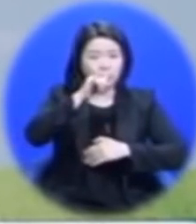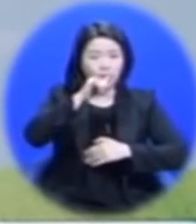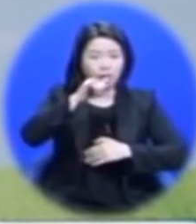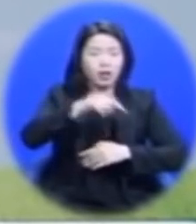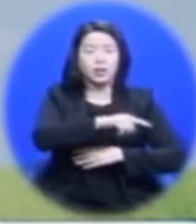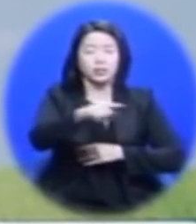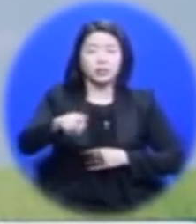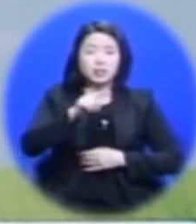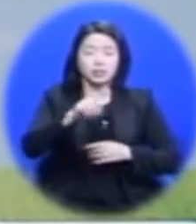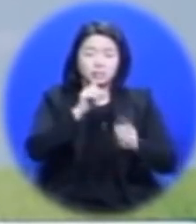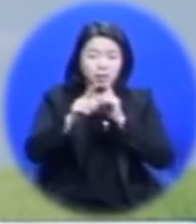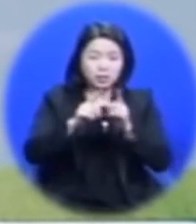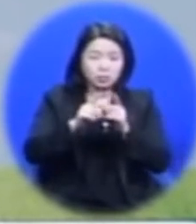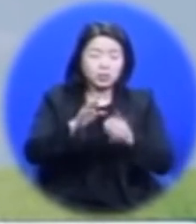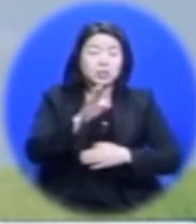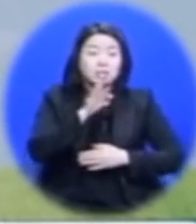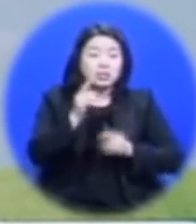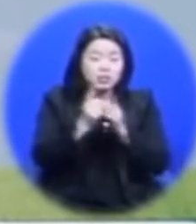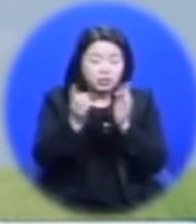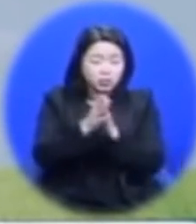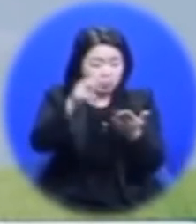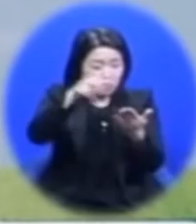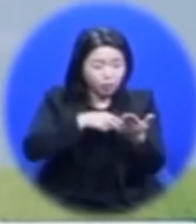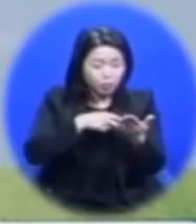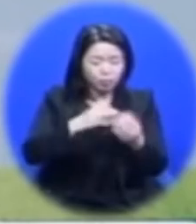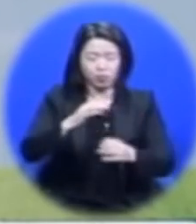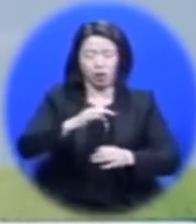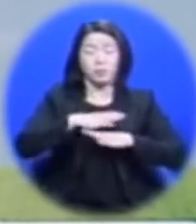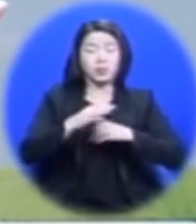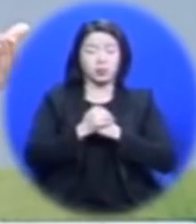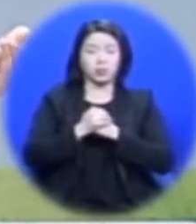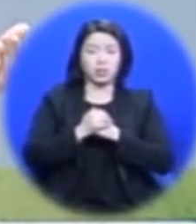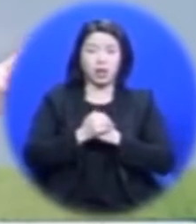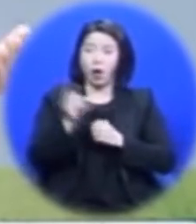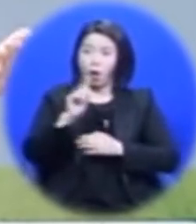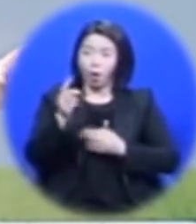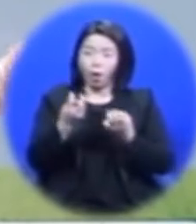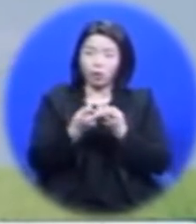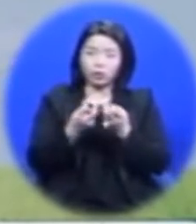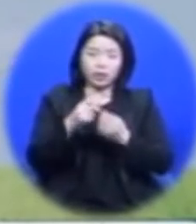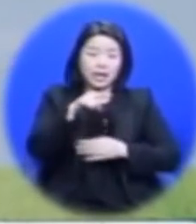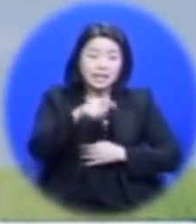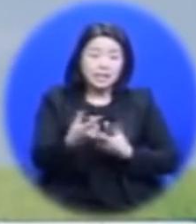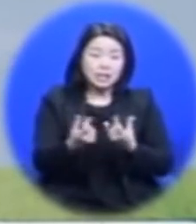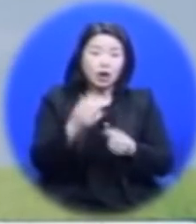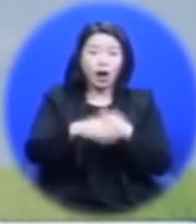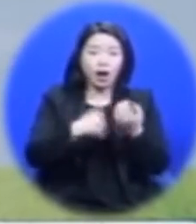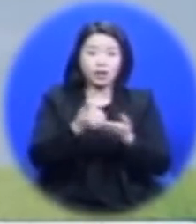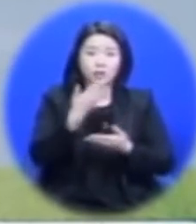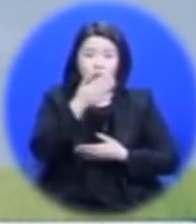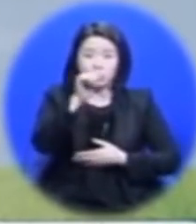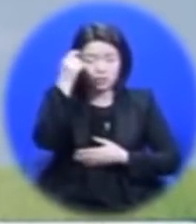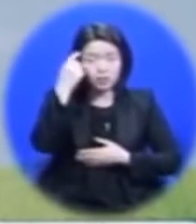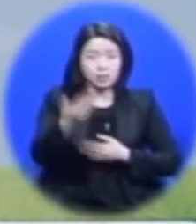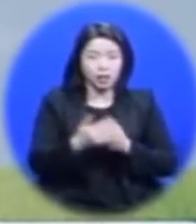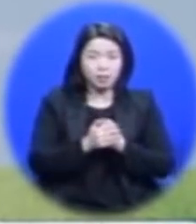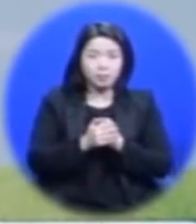그들이 그 말씀을 실제로 읽고 깜짝 놀랐어요. 어떻게 이런 하나님이실 수 있냐면,